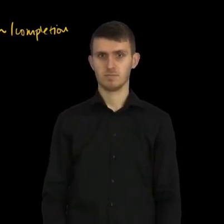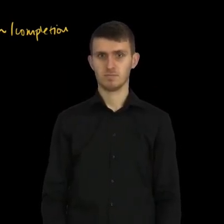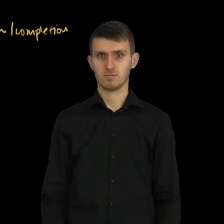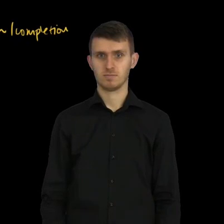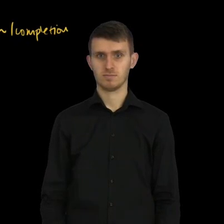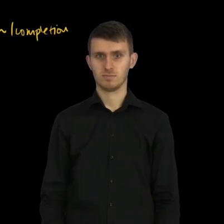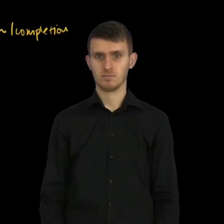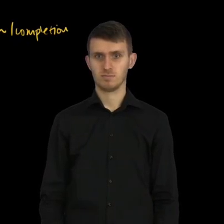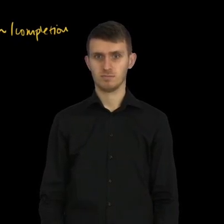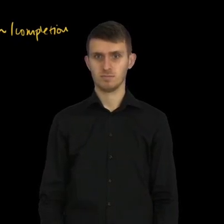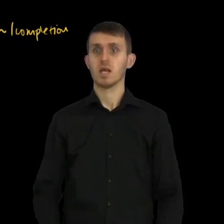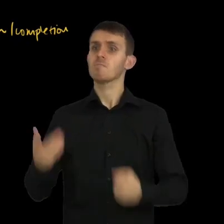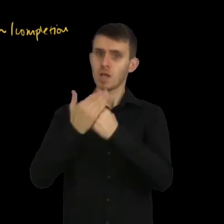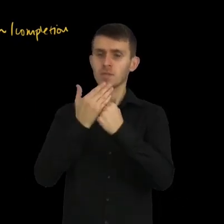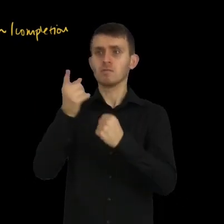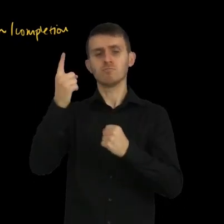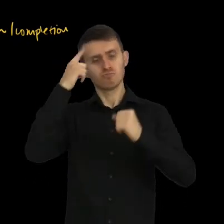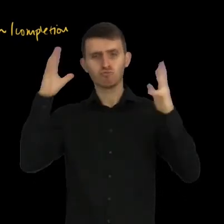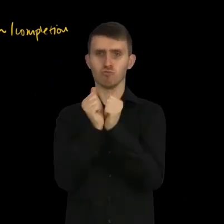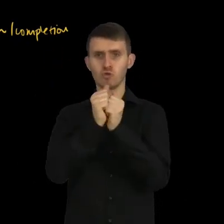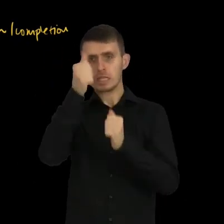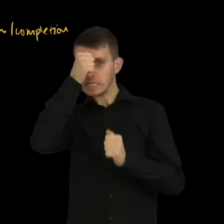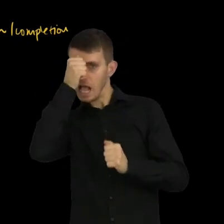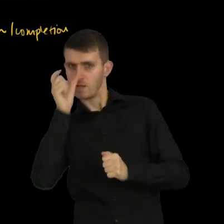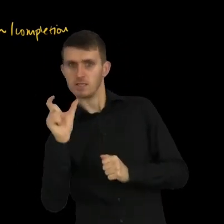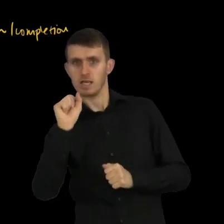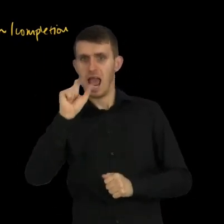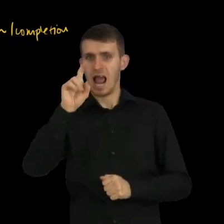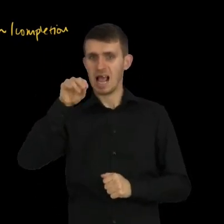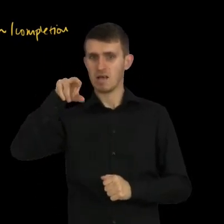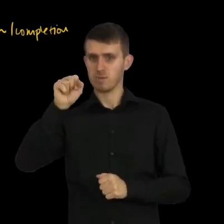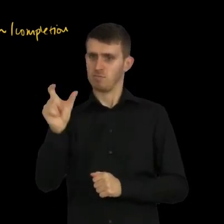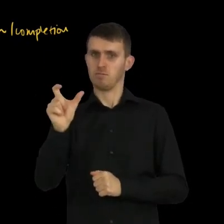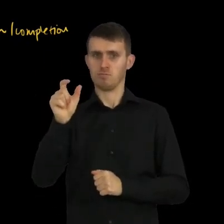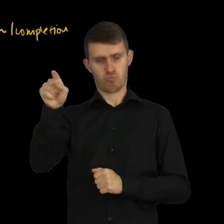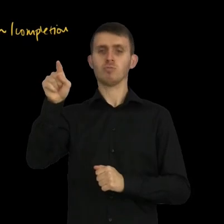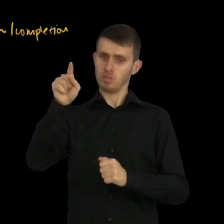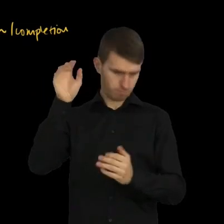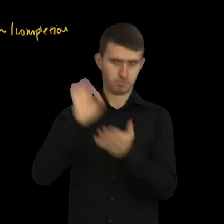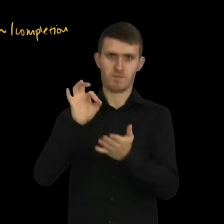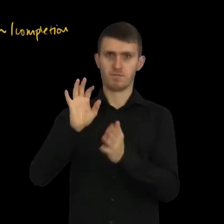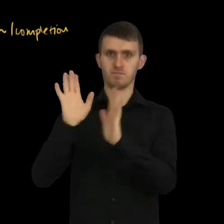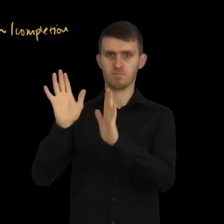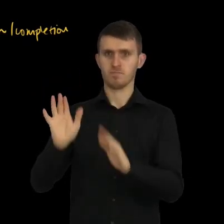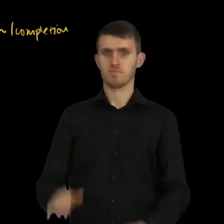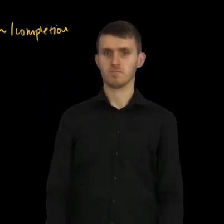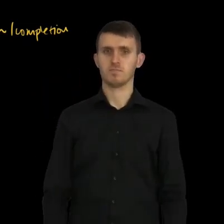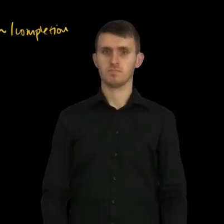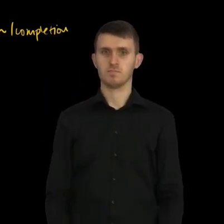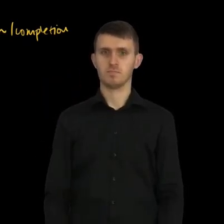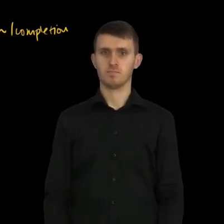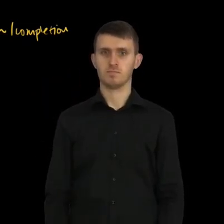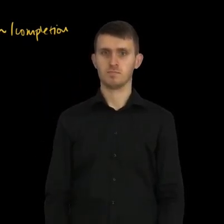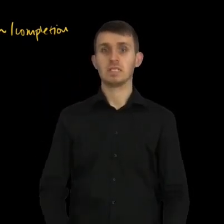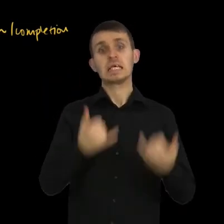hoover i zmieni ten matematyk bezdyskusyjnie jest twórcą nazwy algebra od arabskiego